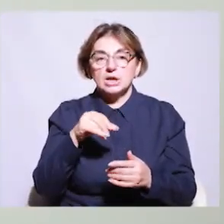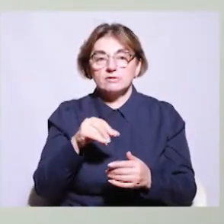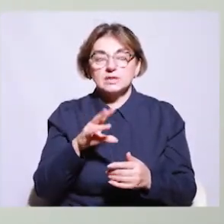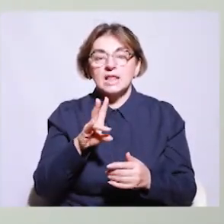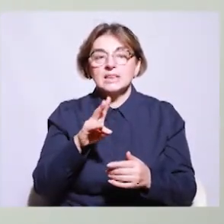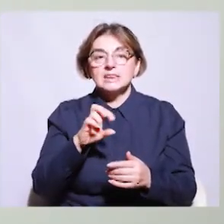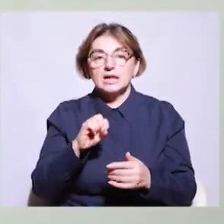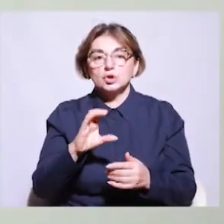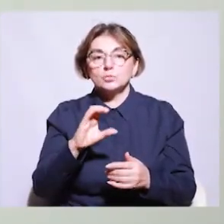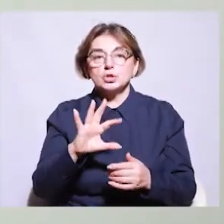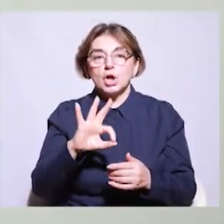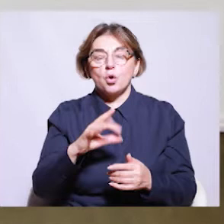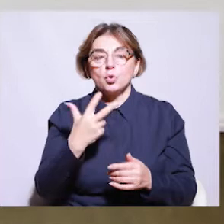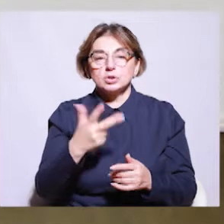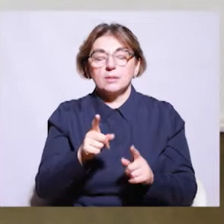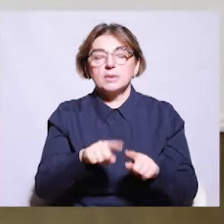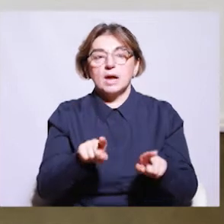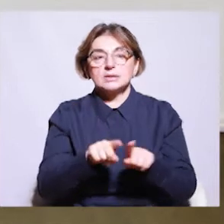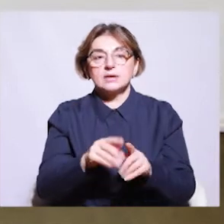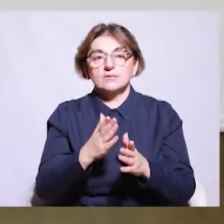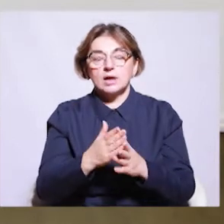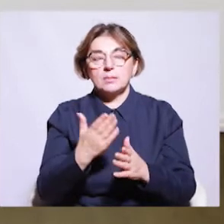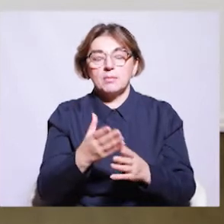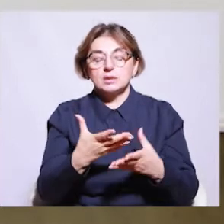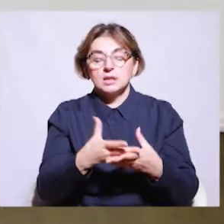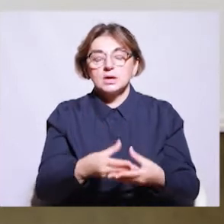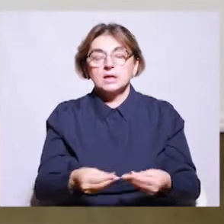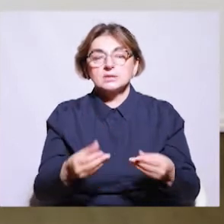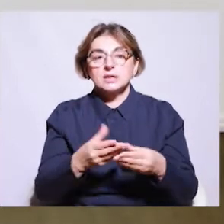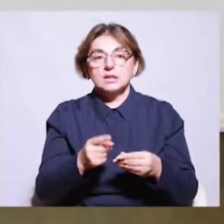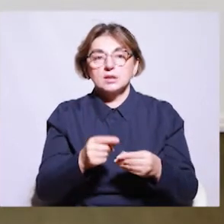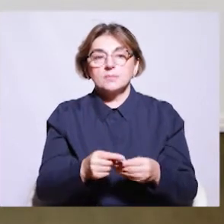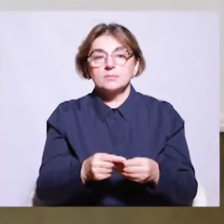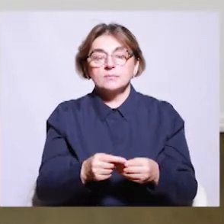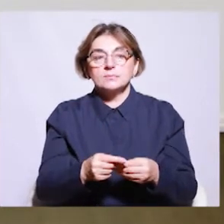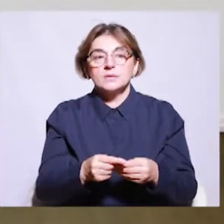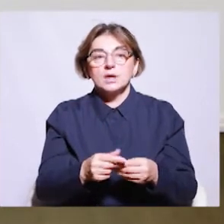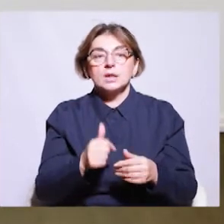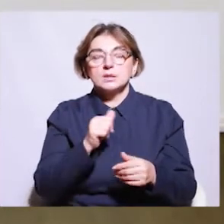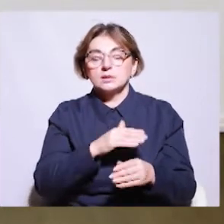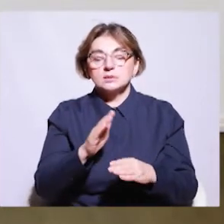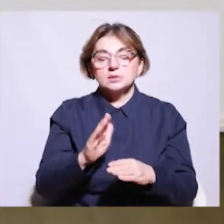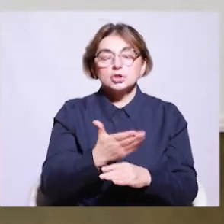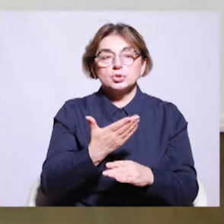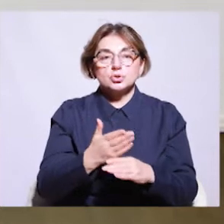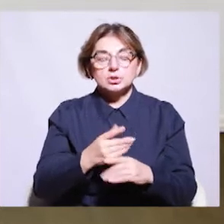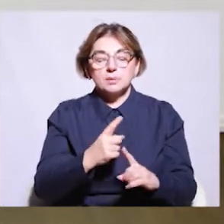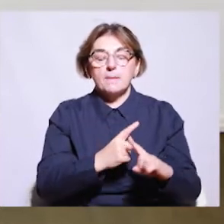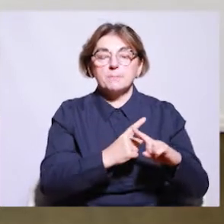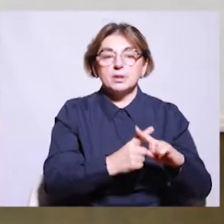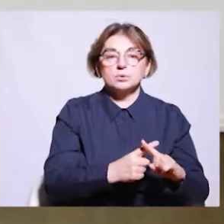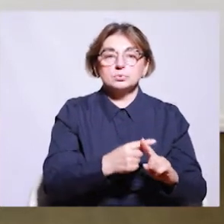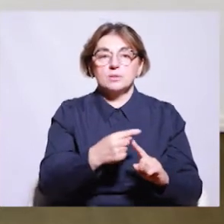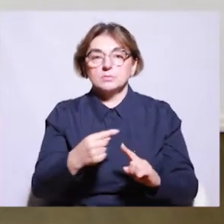ნატრიუმის კარბონატიც არის ელექტროლიტი, ისინი მათ ხსნარებში და ნალღობებში დისოცირდებიან იონებად,